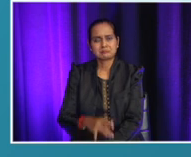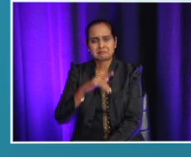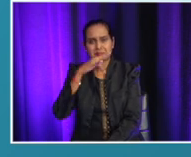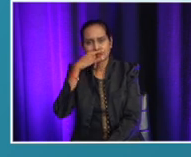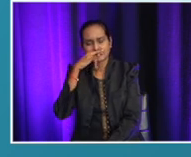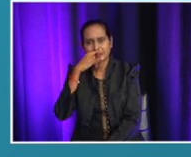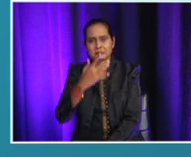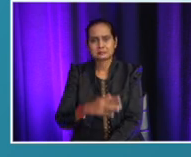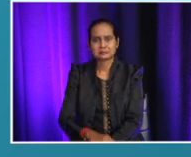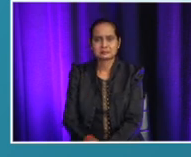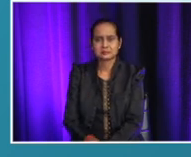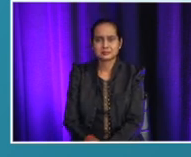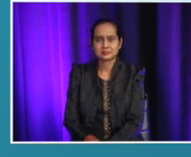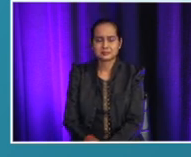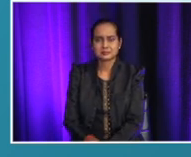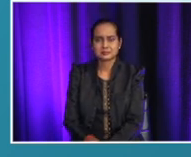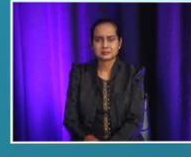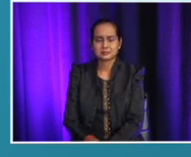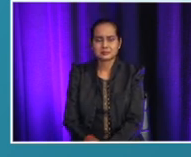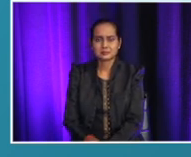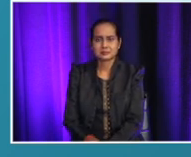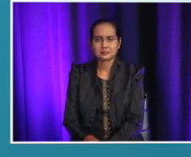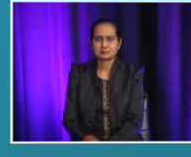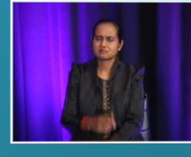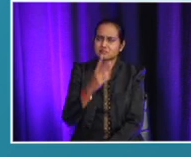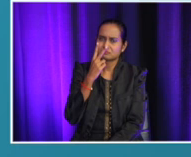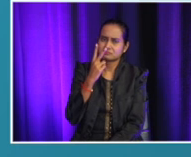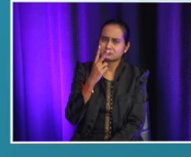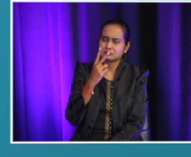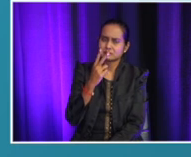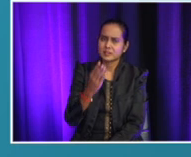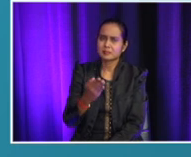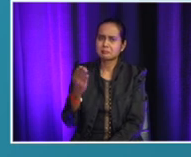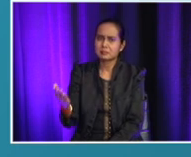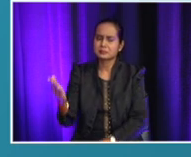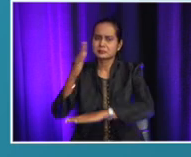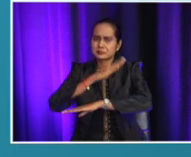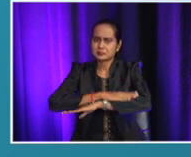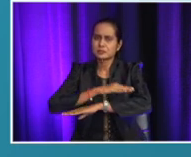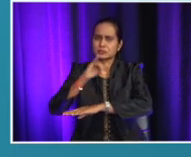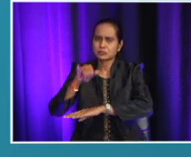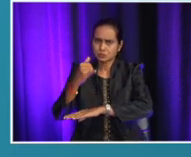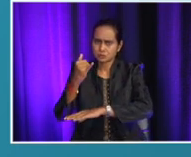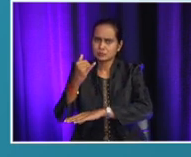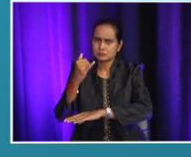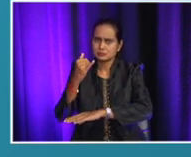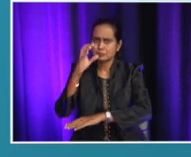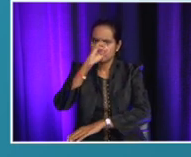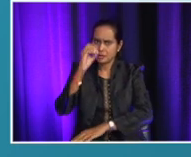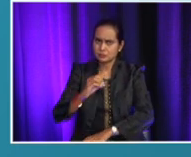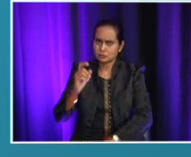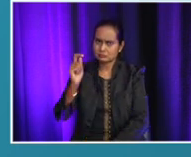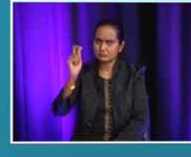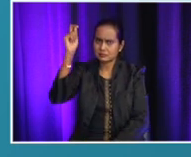dan juga saya dapat lihat juga bahan dalam tarian juga mempunyai peralatan yang sangat tinggi